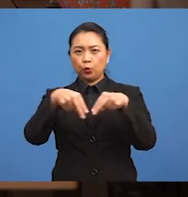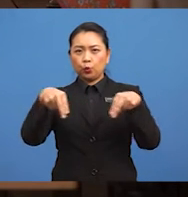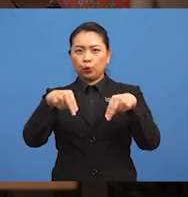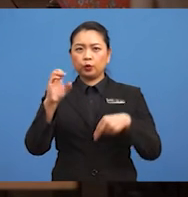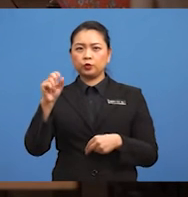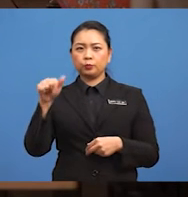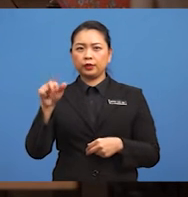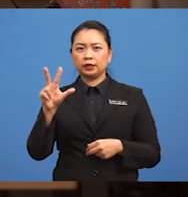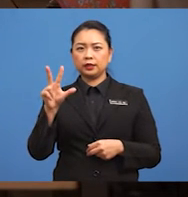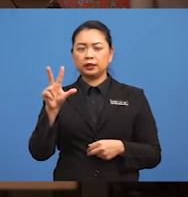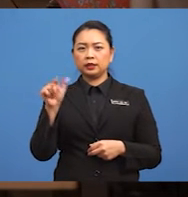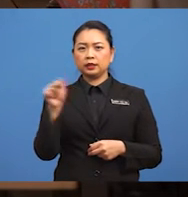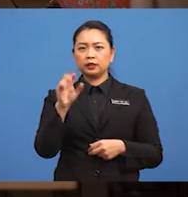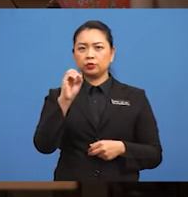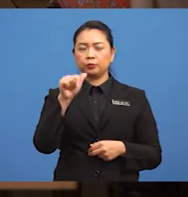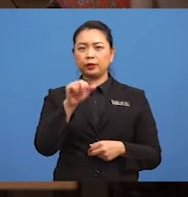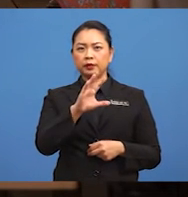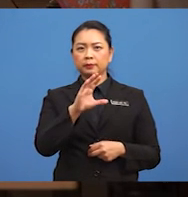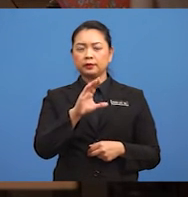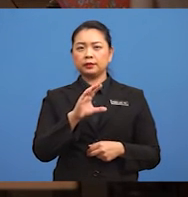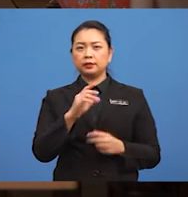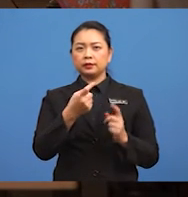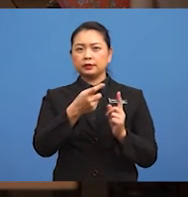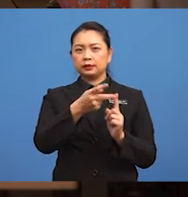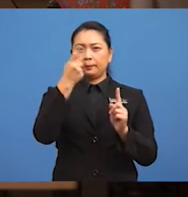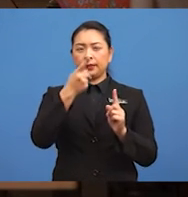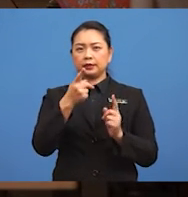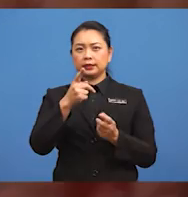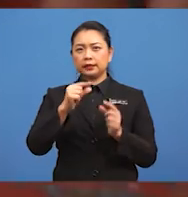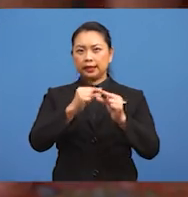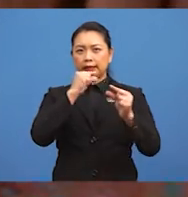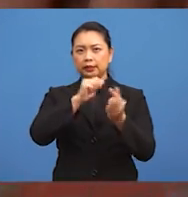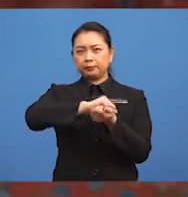ukuran 0.3 hingga 0.5 daripada garisan pemadan.